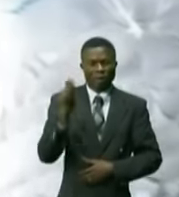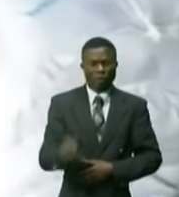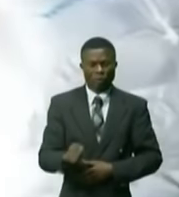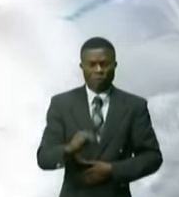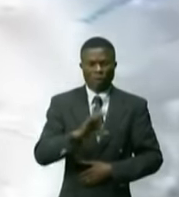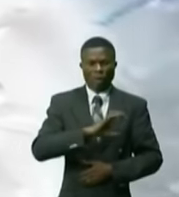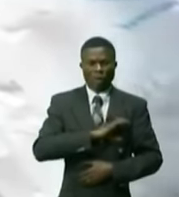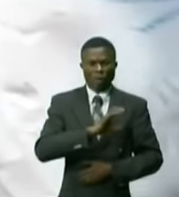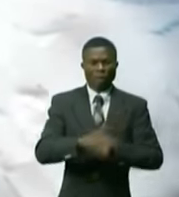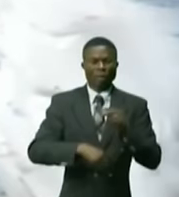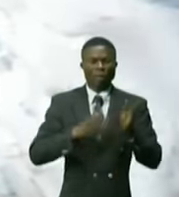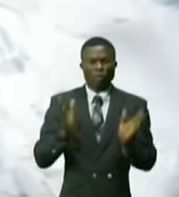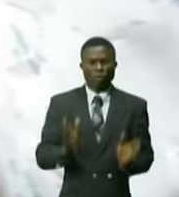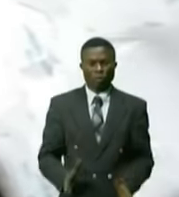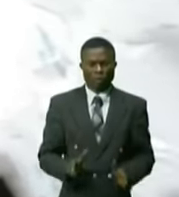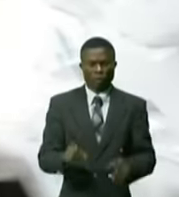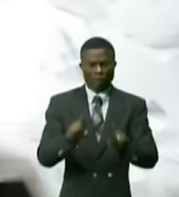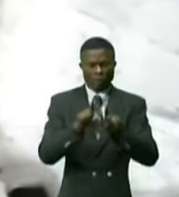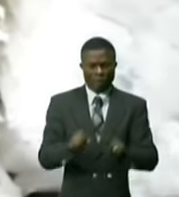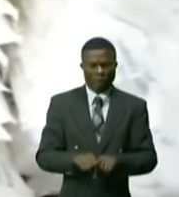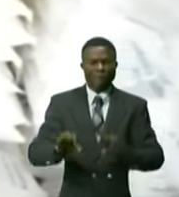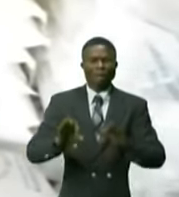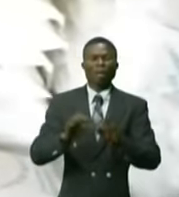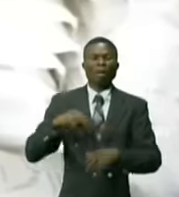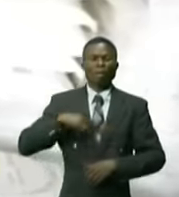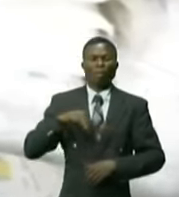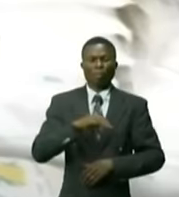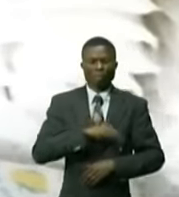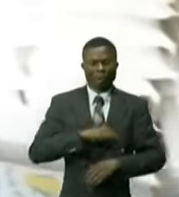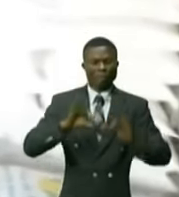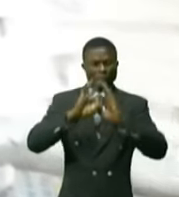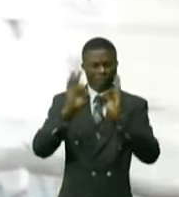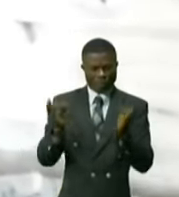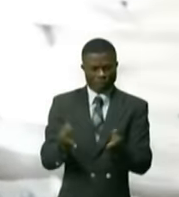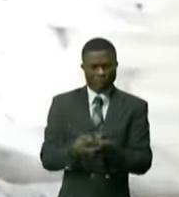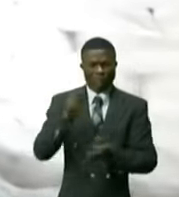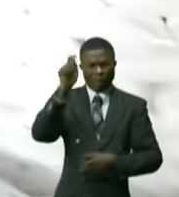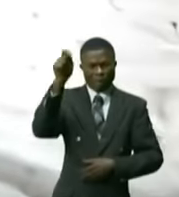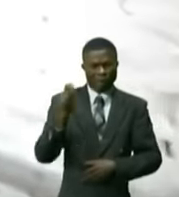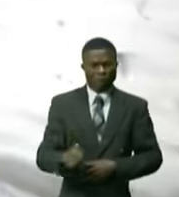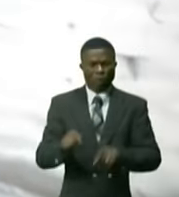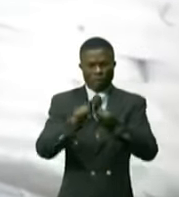les policiers, ainsi que les membres de leur famille